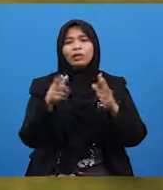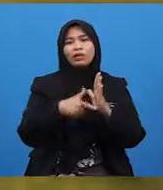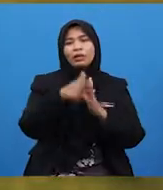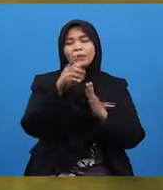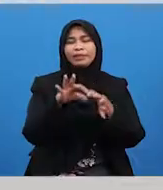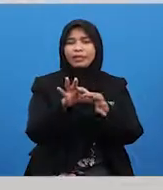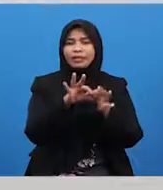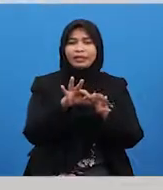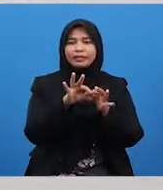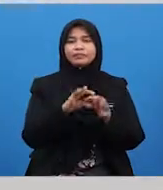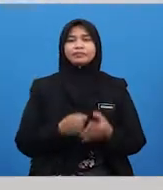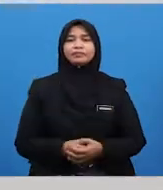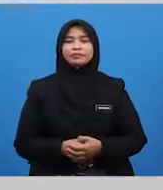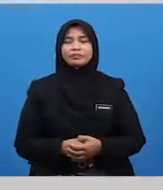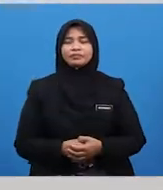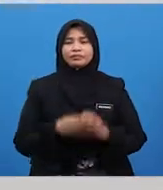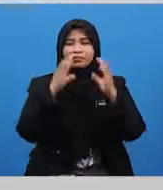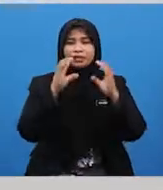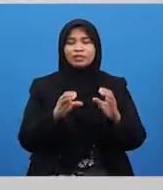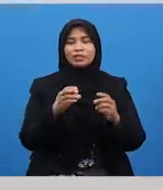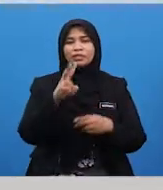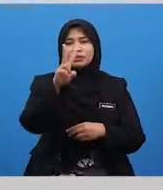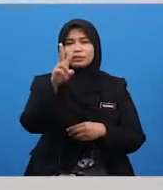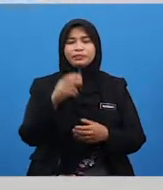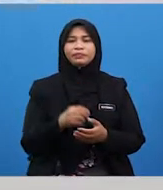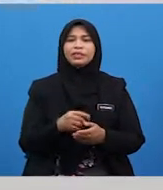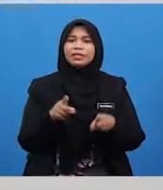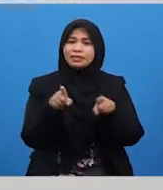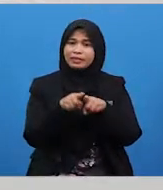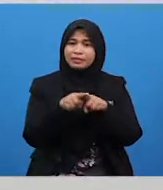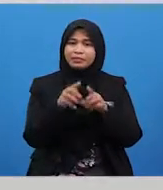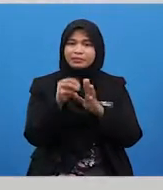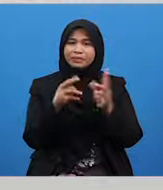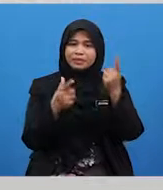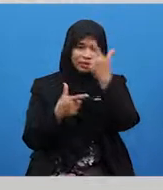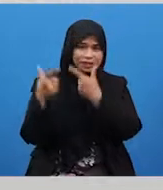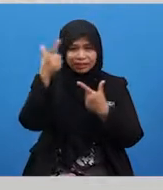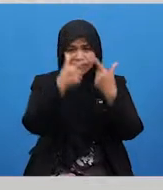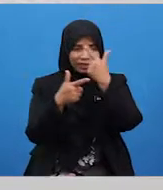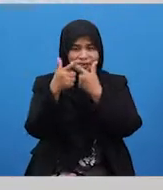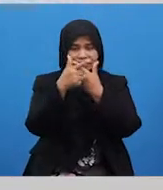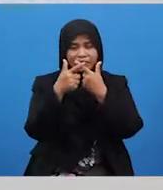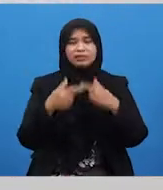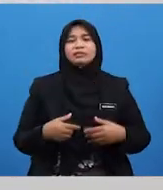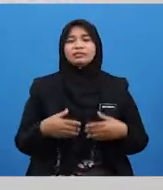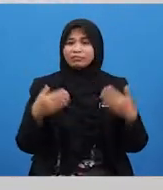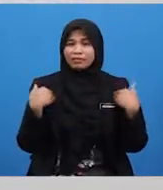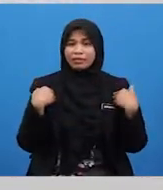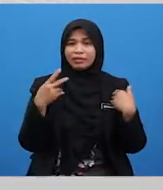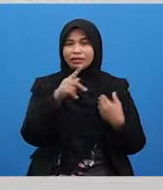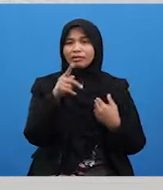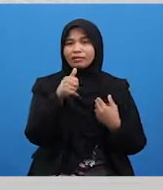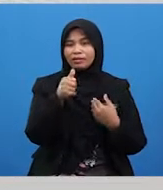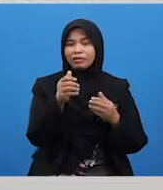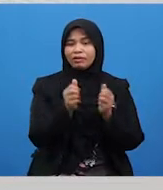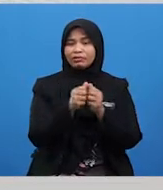erat. Cara kedua adalah saling menziarahi. Adakah kamu dengan keluarga saling